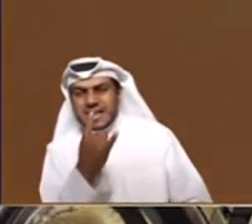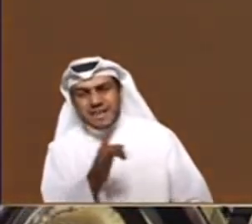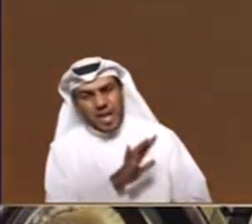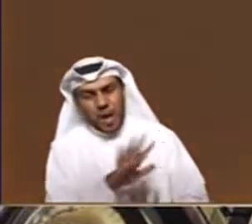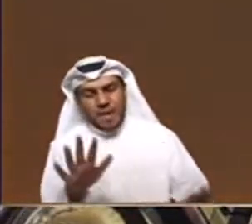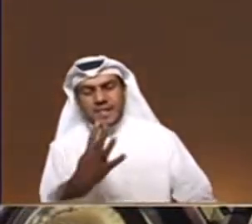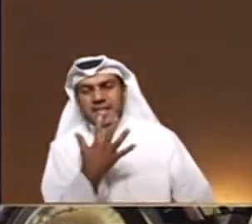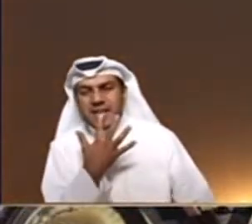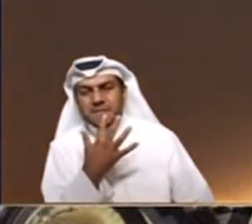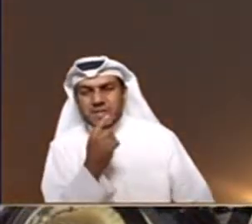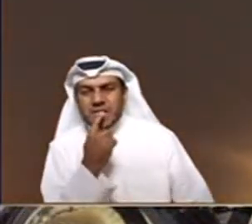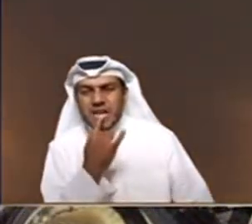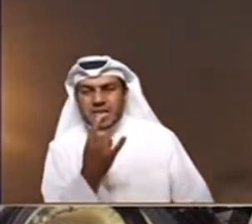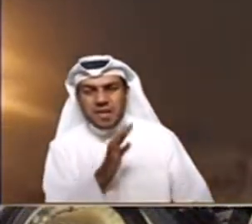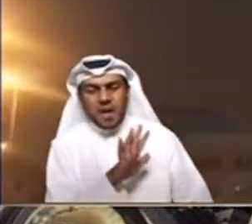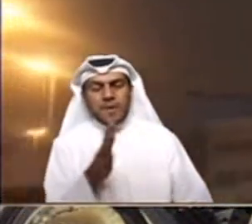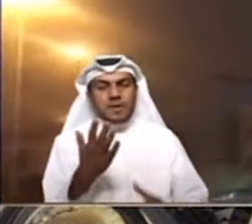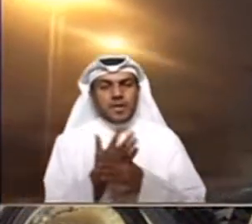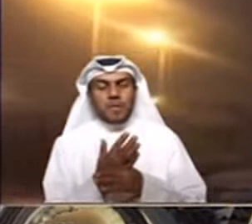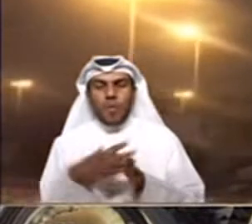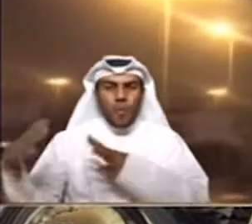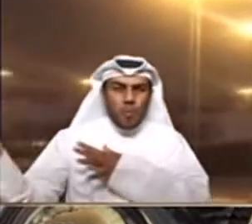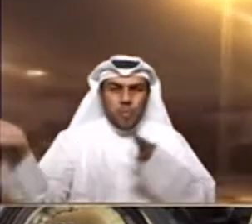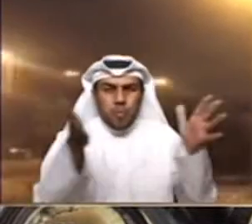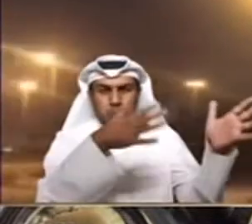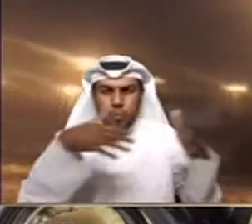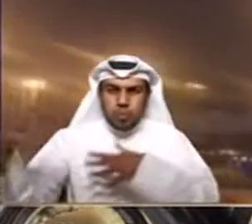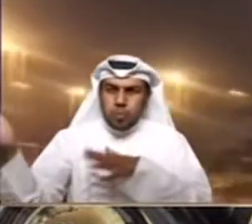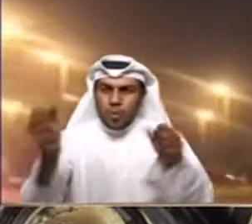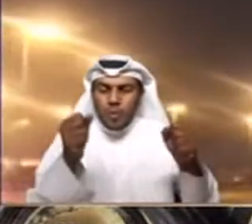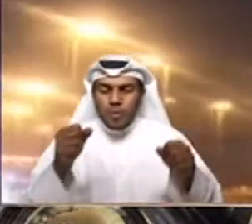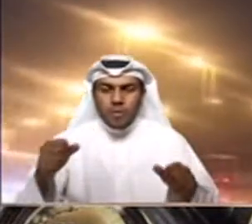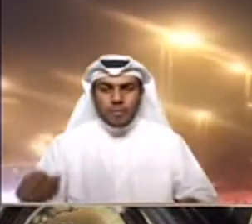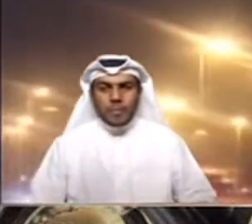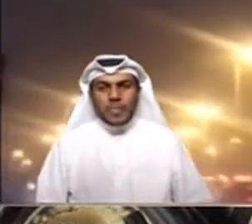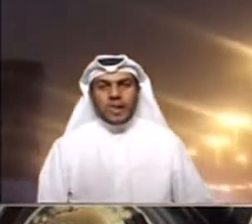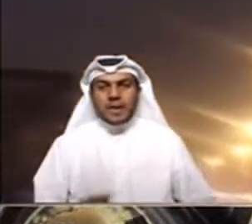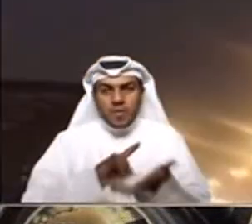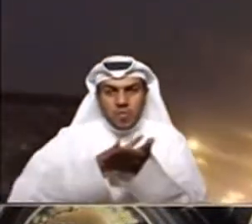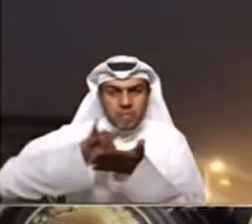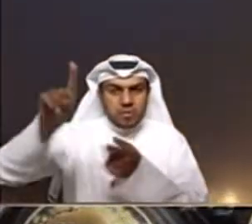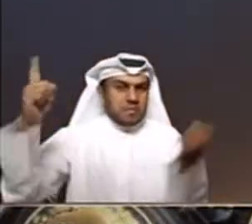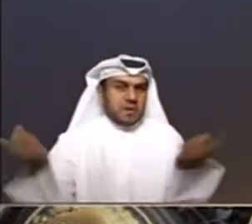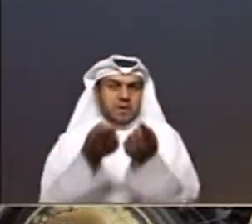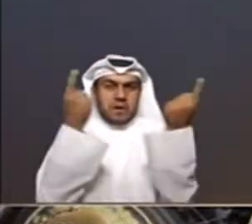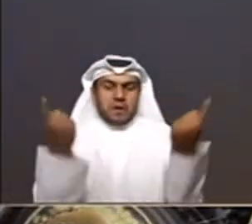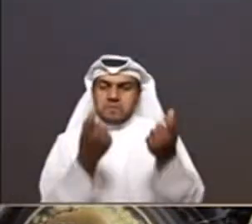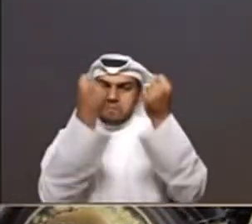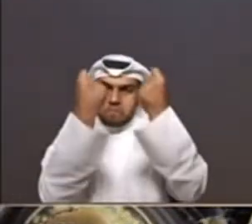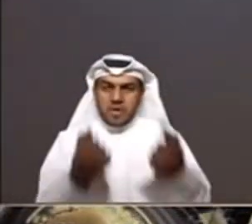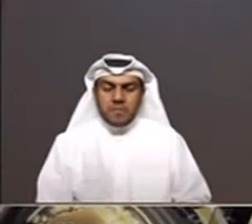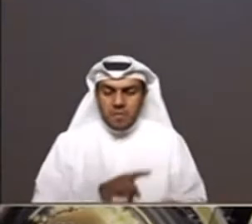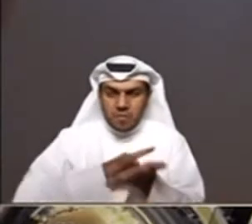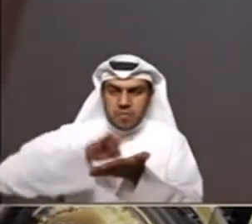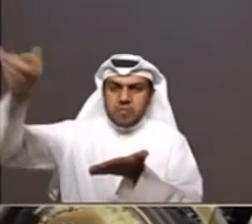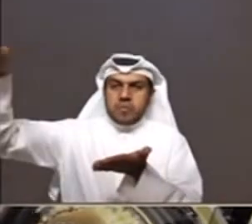لسوء الأحوال الجوية ولسوء الرؤية. أما بشكل عام الملاحة الجوية لم تتأثر، وذلك بفضل